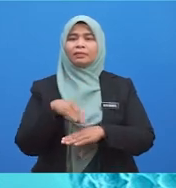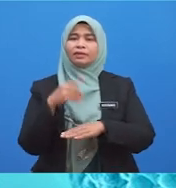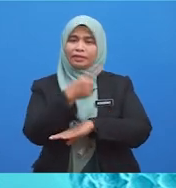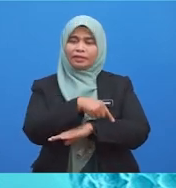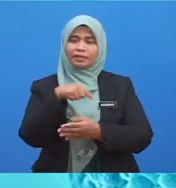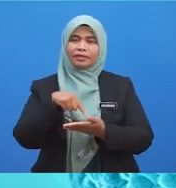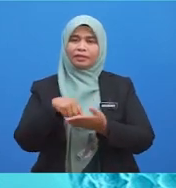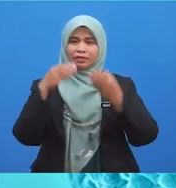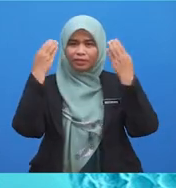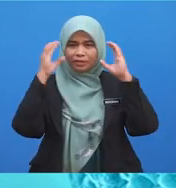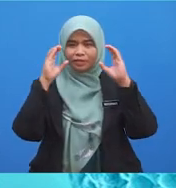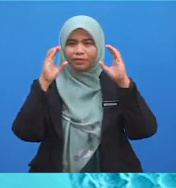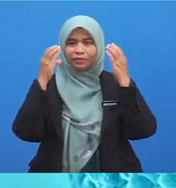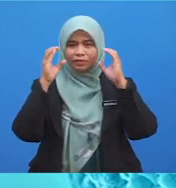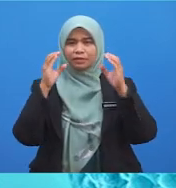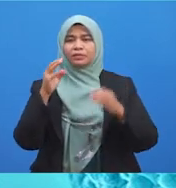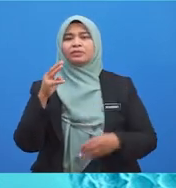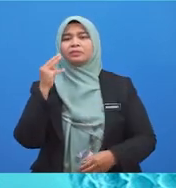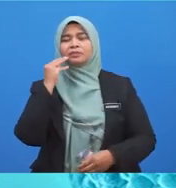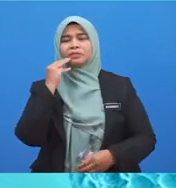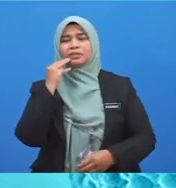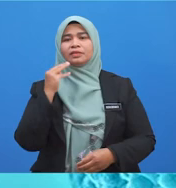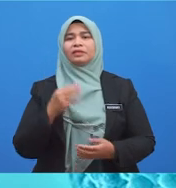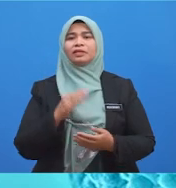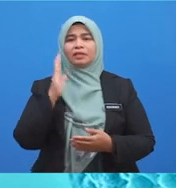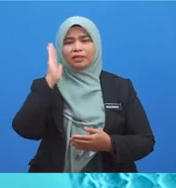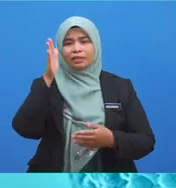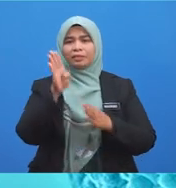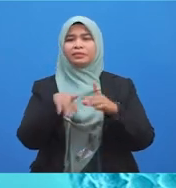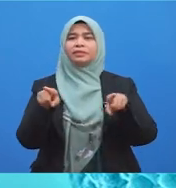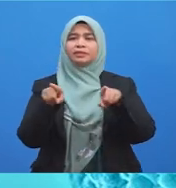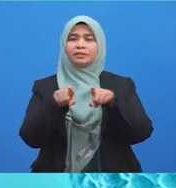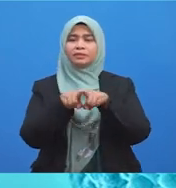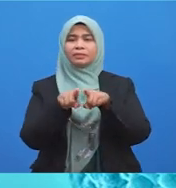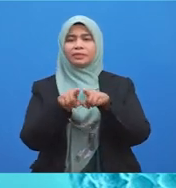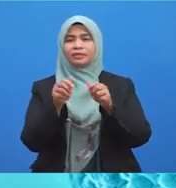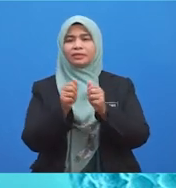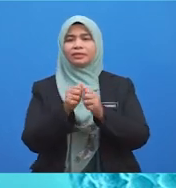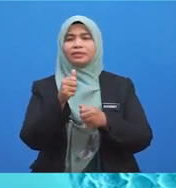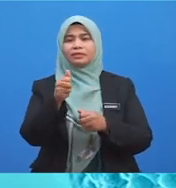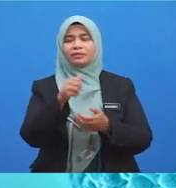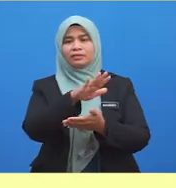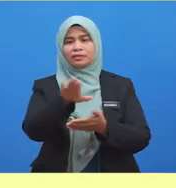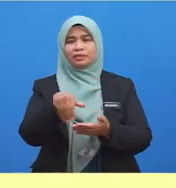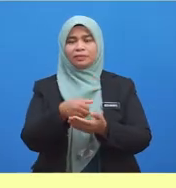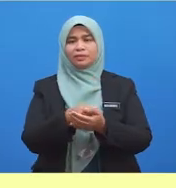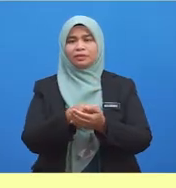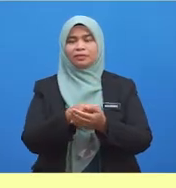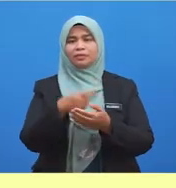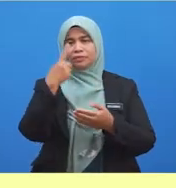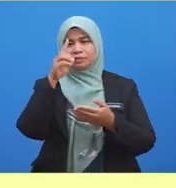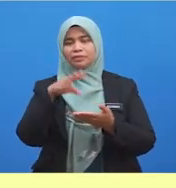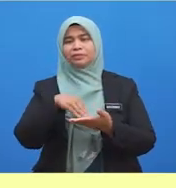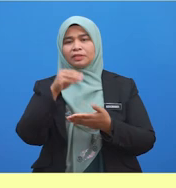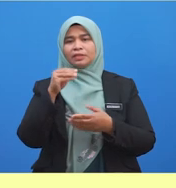cikgu, iaitu Cikgu Marwani binti Mat Nasir, akan bersama-sama dengan anda semua dalam slot